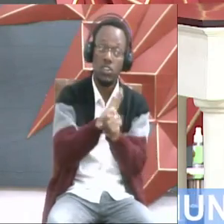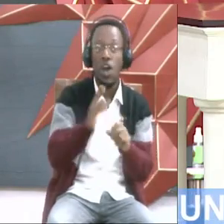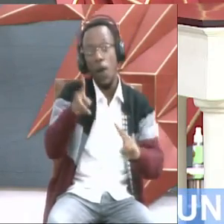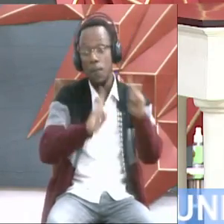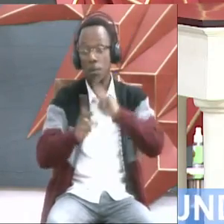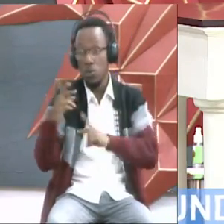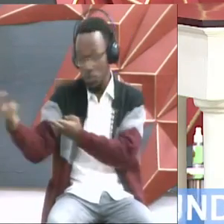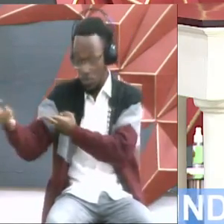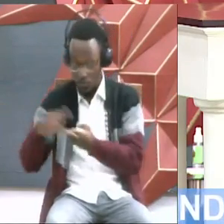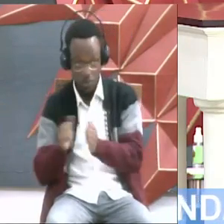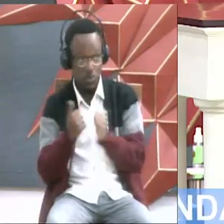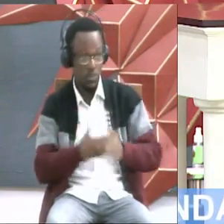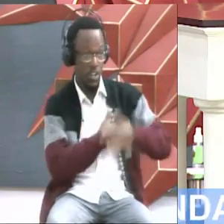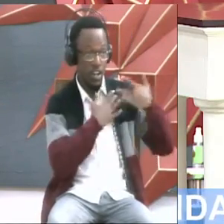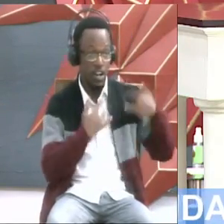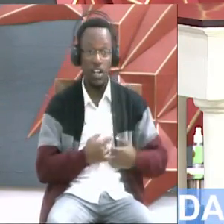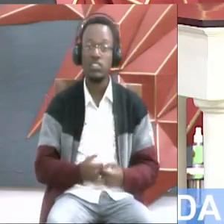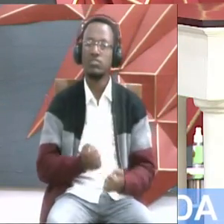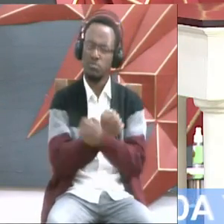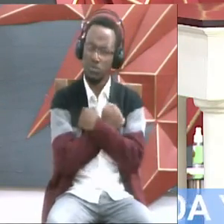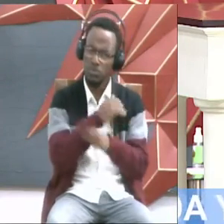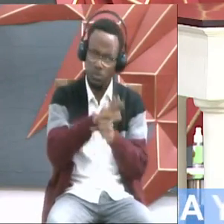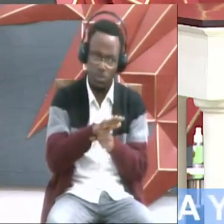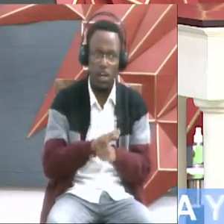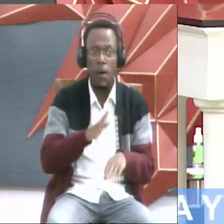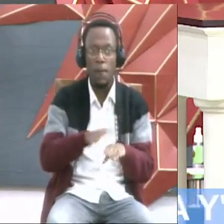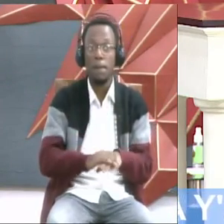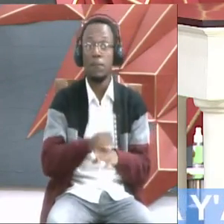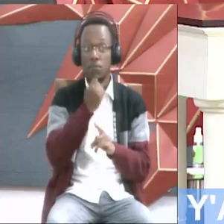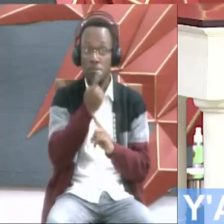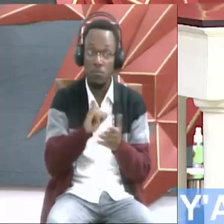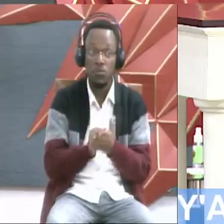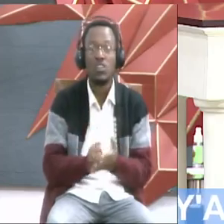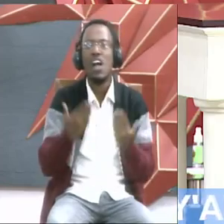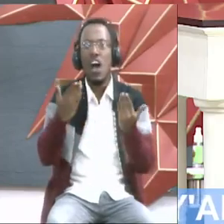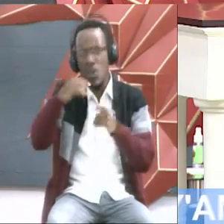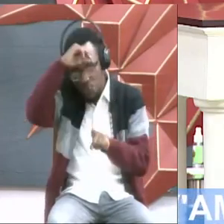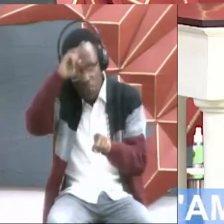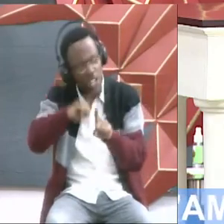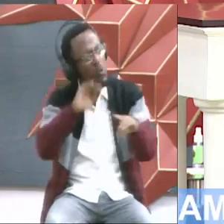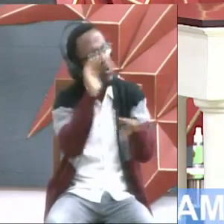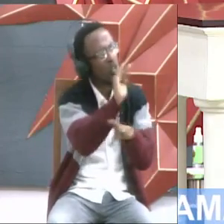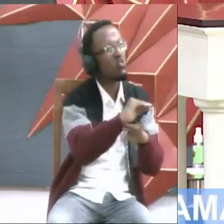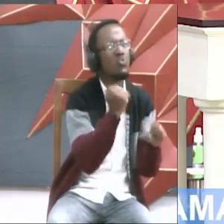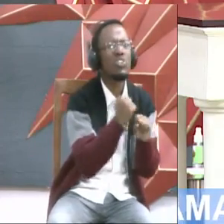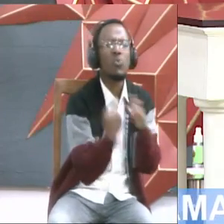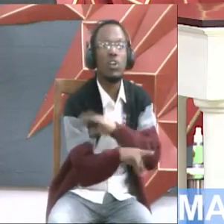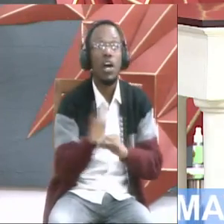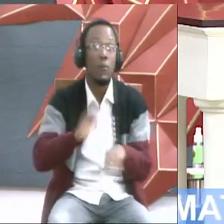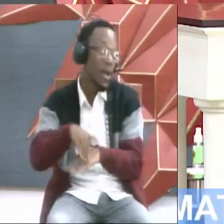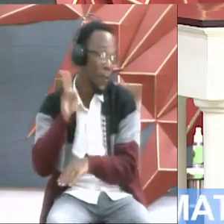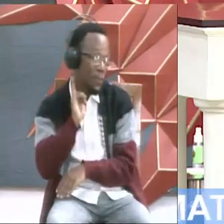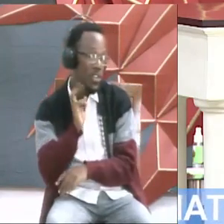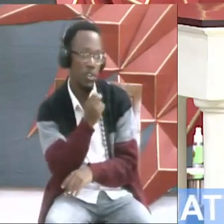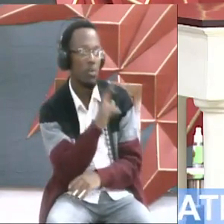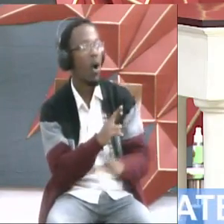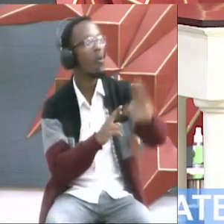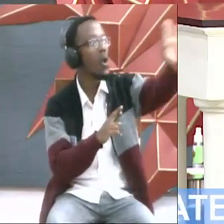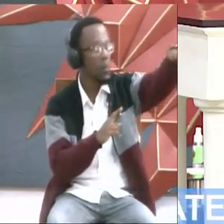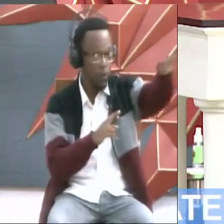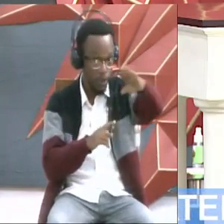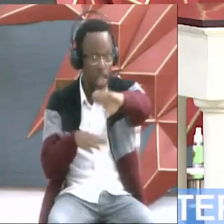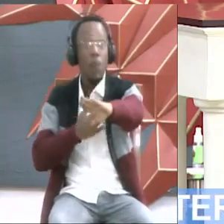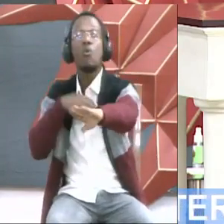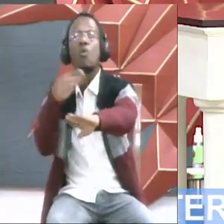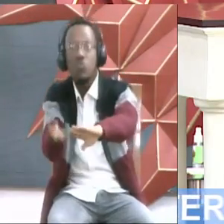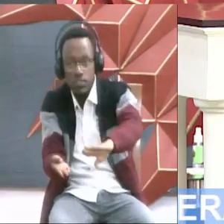Ababyakiranye umutima ukunze bose bati none ga mwene data tugire Petero ati nihane. Umuntu wese muri mwebwe